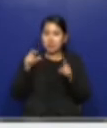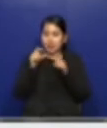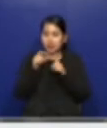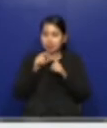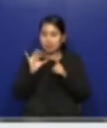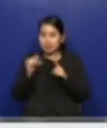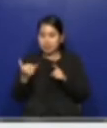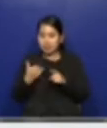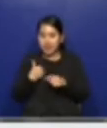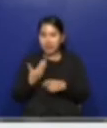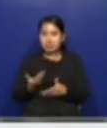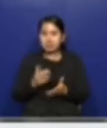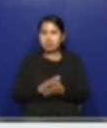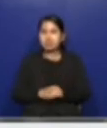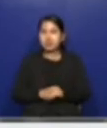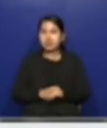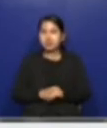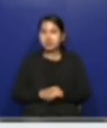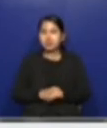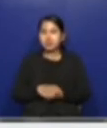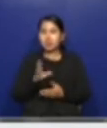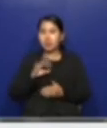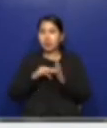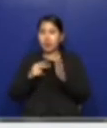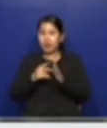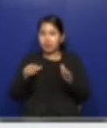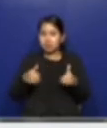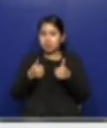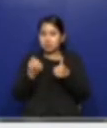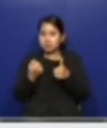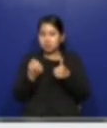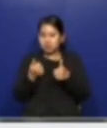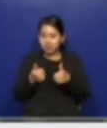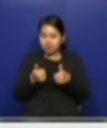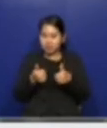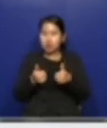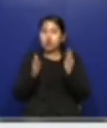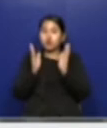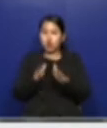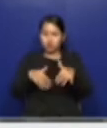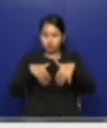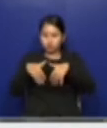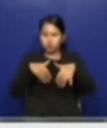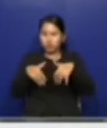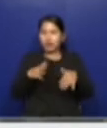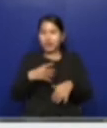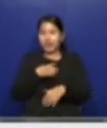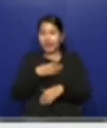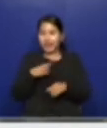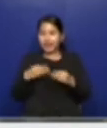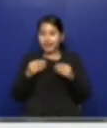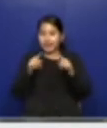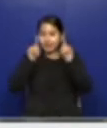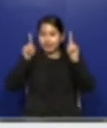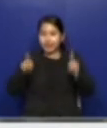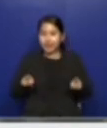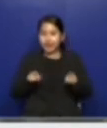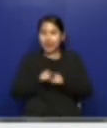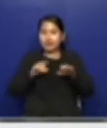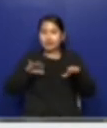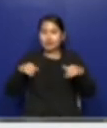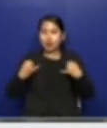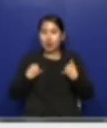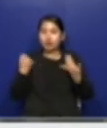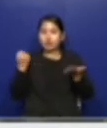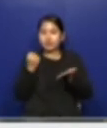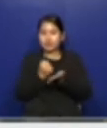าเปรียบชาวบ้านตั้งแย่งเป็นโจทย์ชาวบ้านบุกรุกที่ดินเนี่ยผมอยากเห็นพี่น้องผมได้เอกสารสิทธิ์รอบหนองห